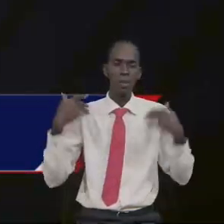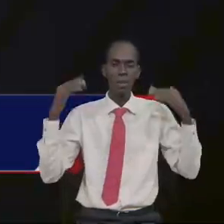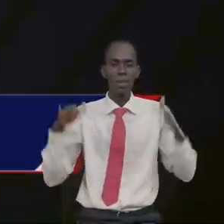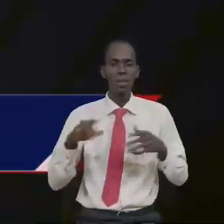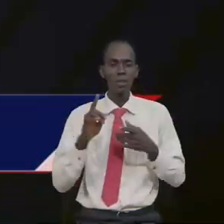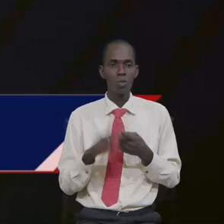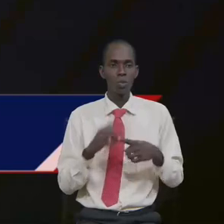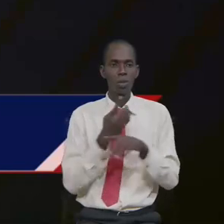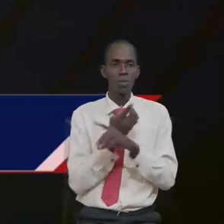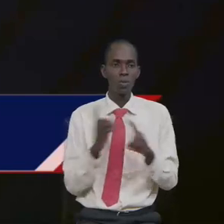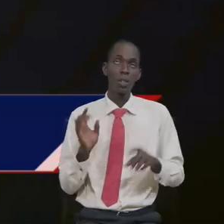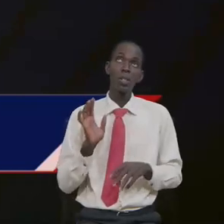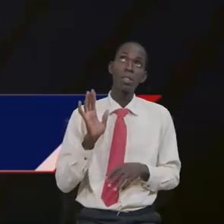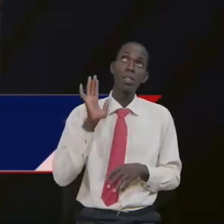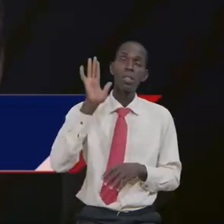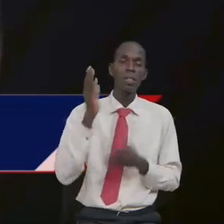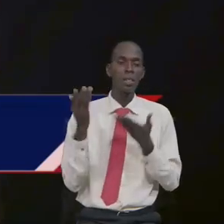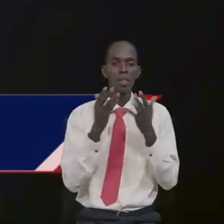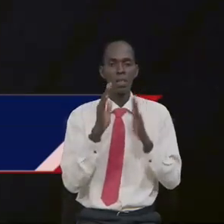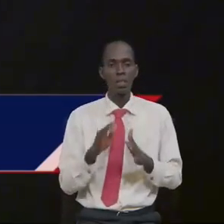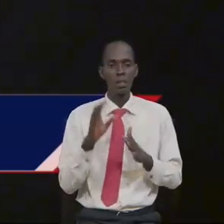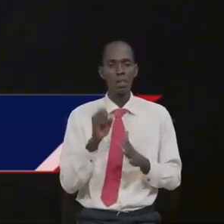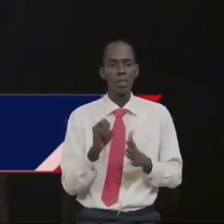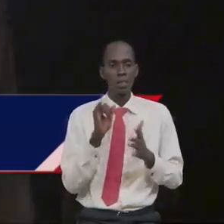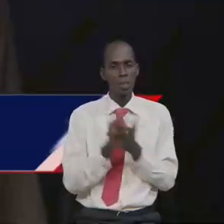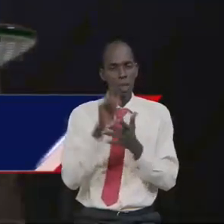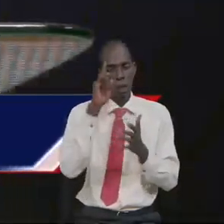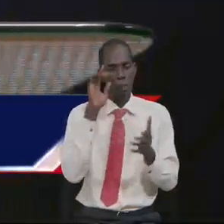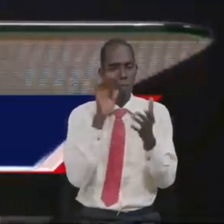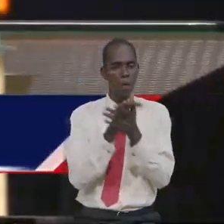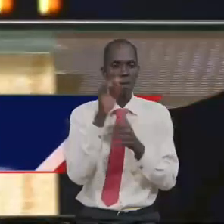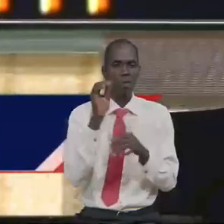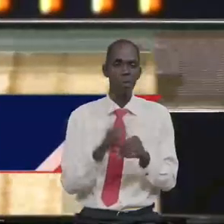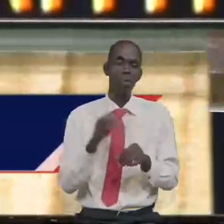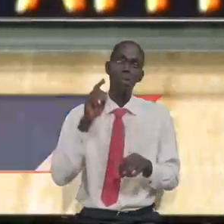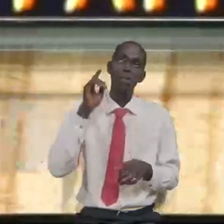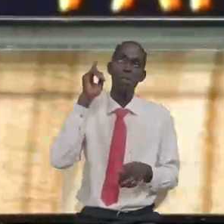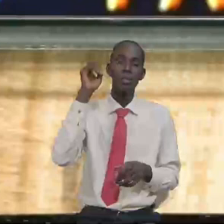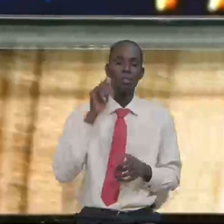confiance. » Voyez, et délivré ses serviteurs qui ont eu confiance en lui.